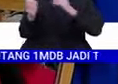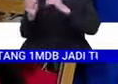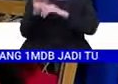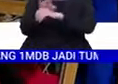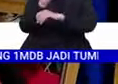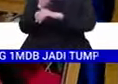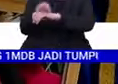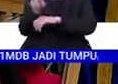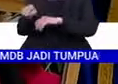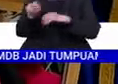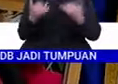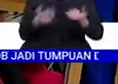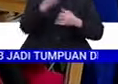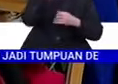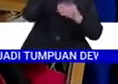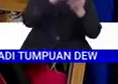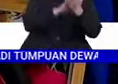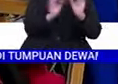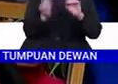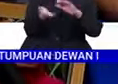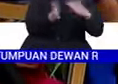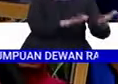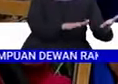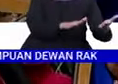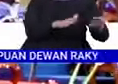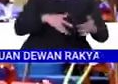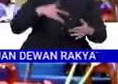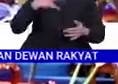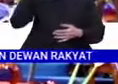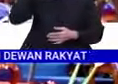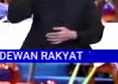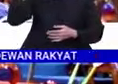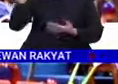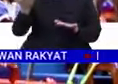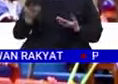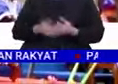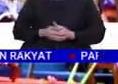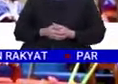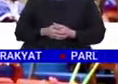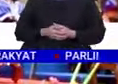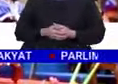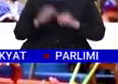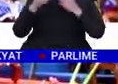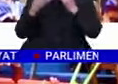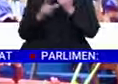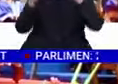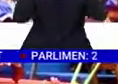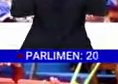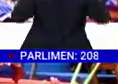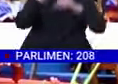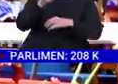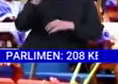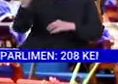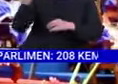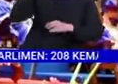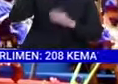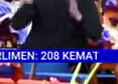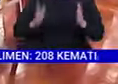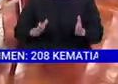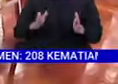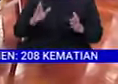milih didata Deni mau kami terasa Saya kehilangan bisa by Chance oleh UN Professor Doktor Herman